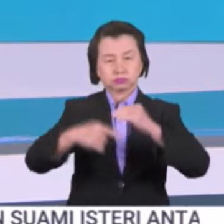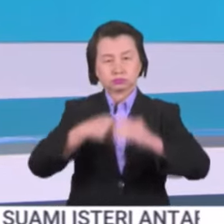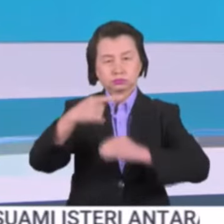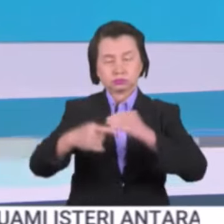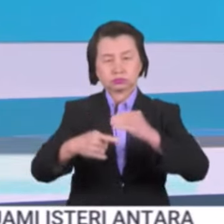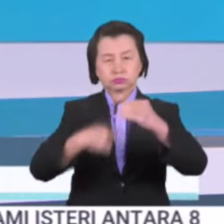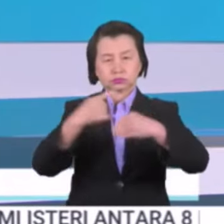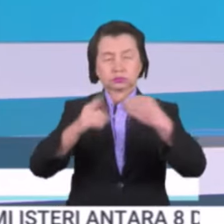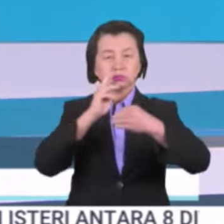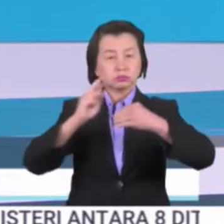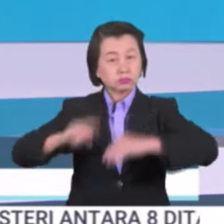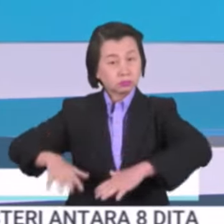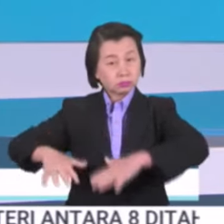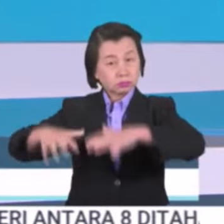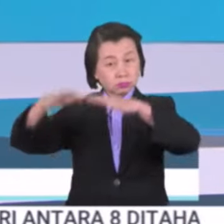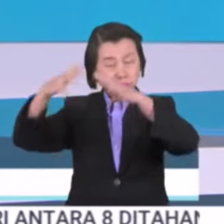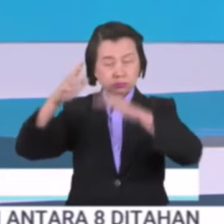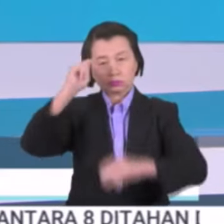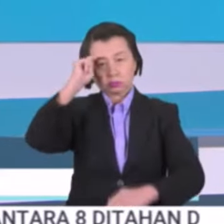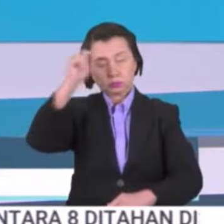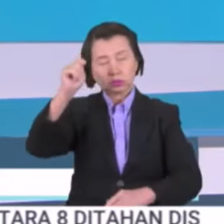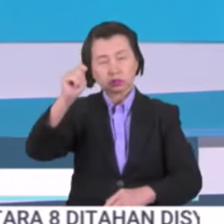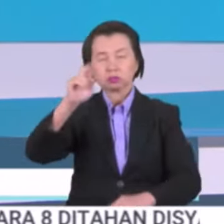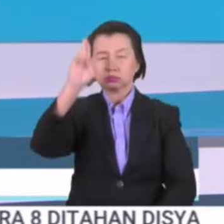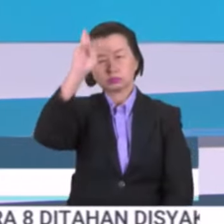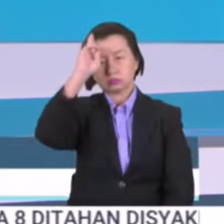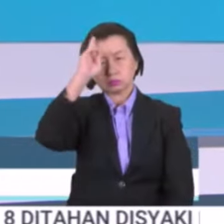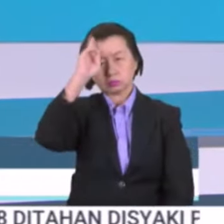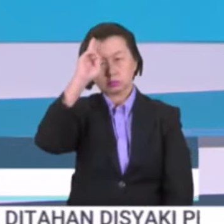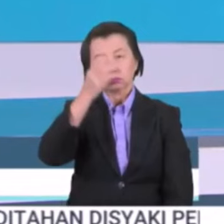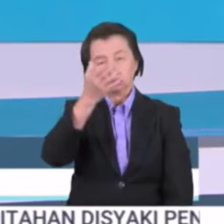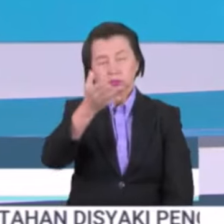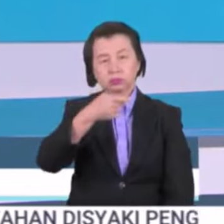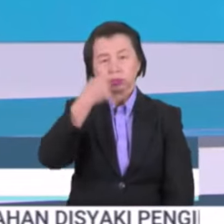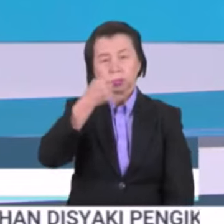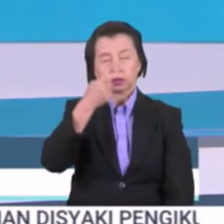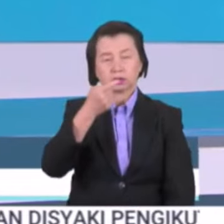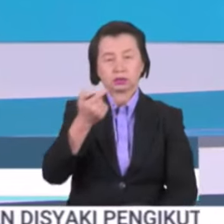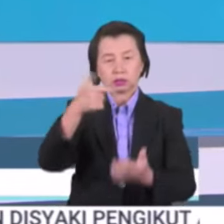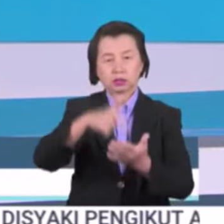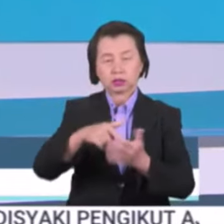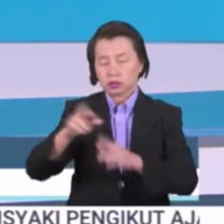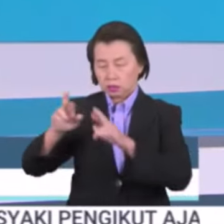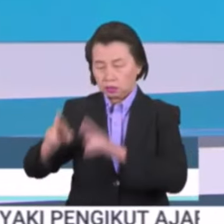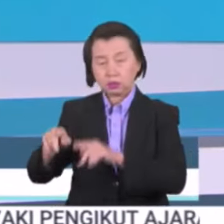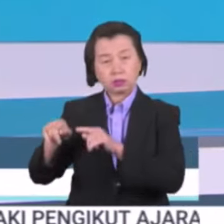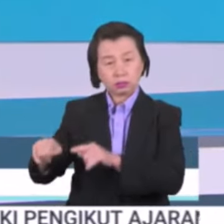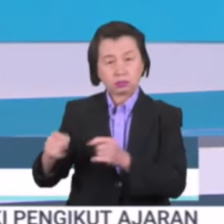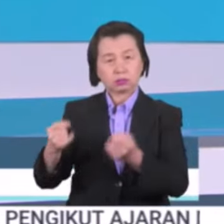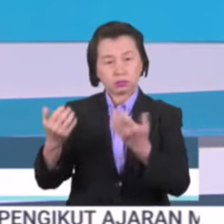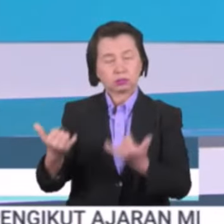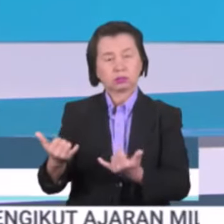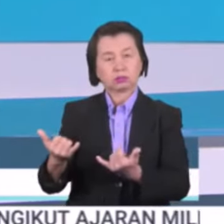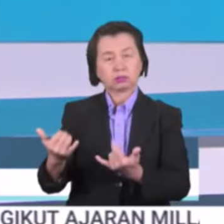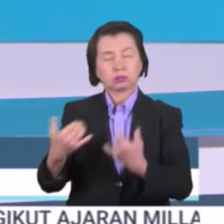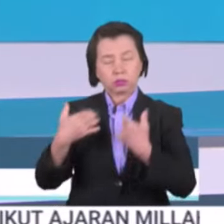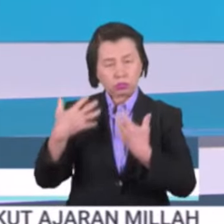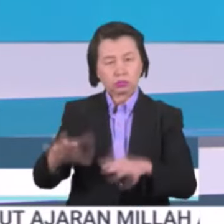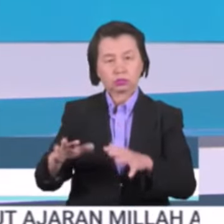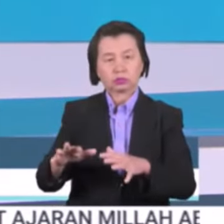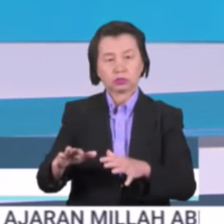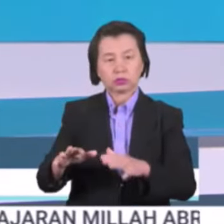perkembangan banjir di Terengganu. Seperti yang anda nyatakan sebentar lagi, penduduk jas banjir sebenarnya